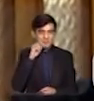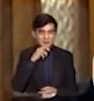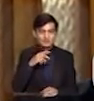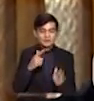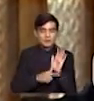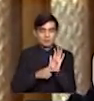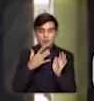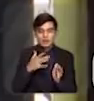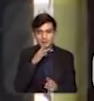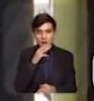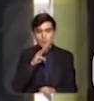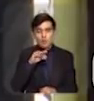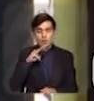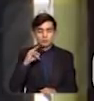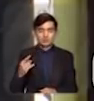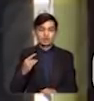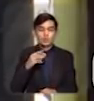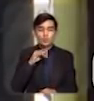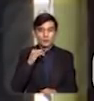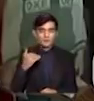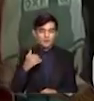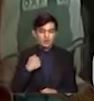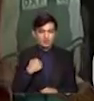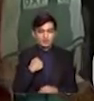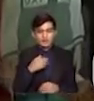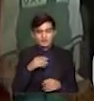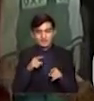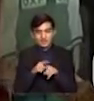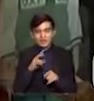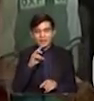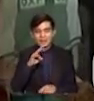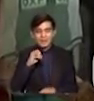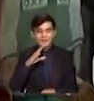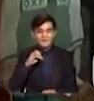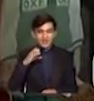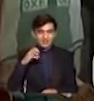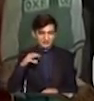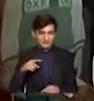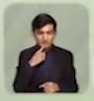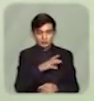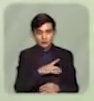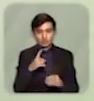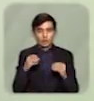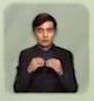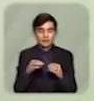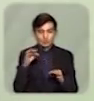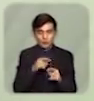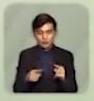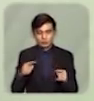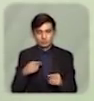ең үлкен атақ Момышұлының келіні дейтін жазушы марапат мәселесі тым болмаса биыл батырдың 110 жылдығында шешімін табар деген